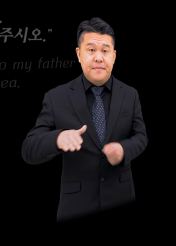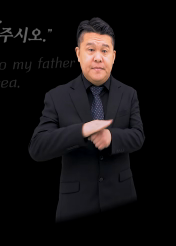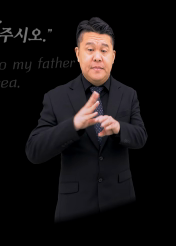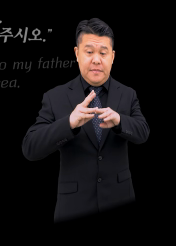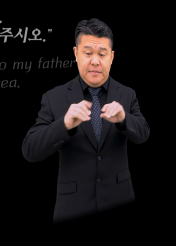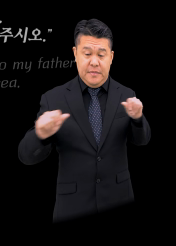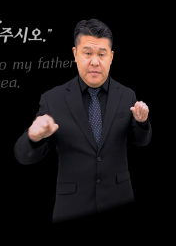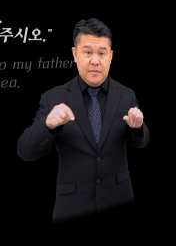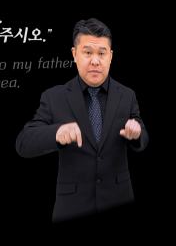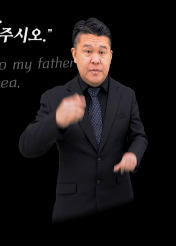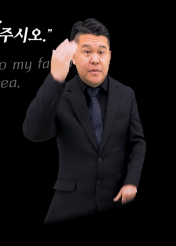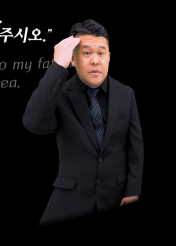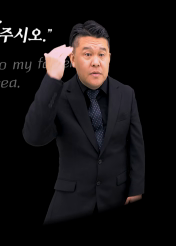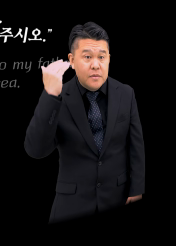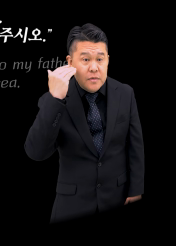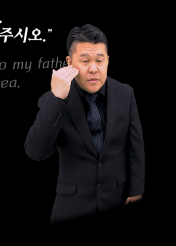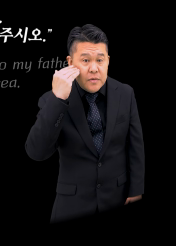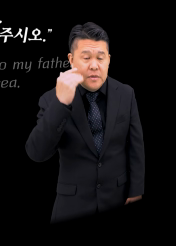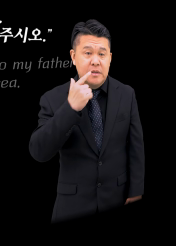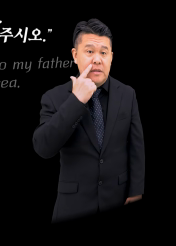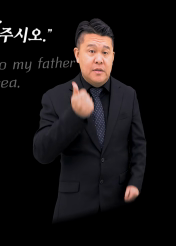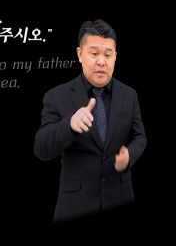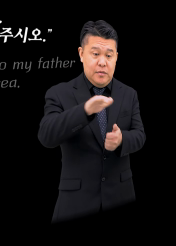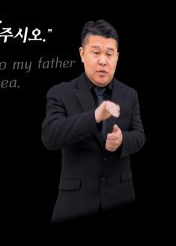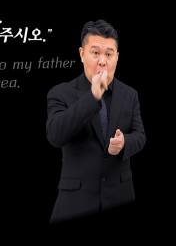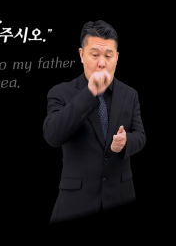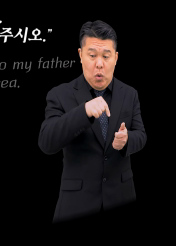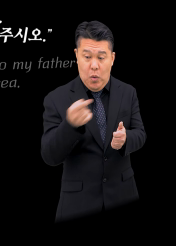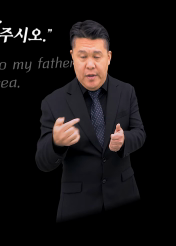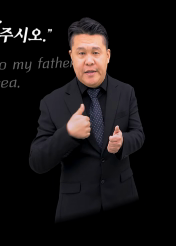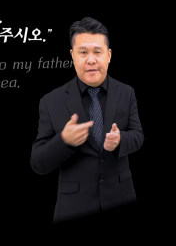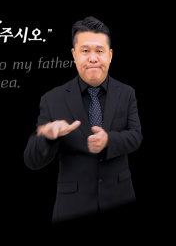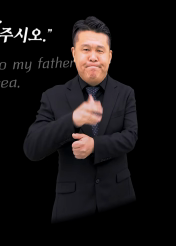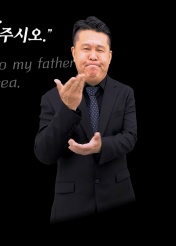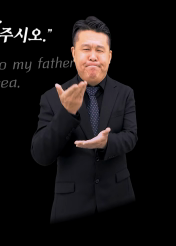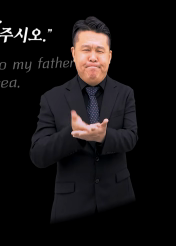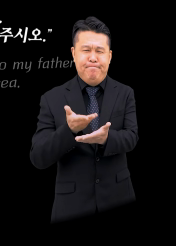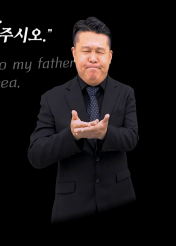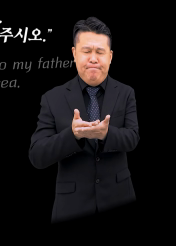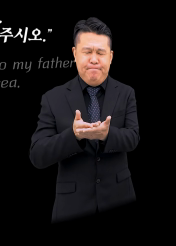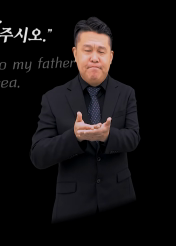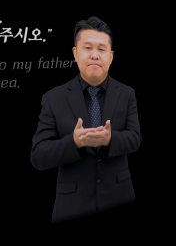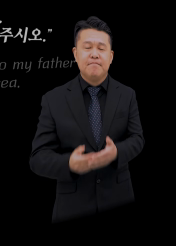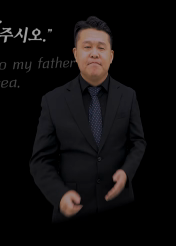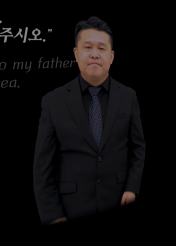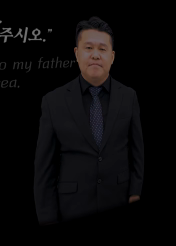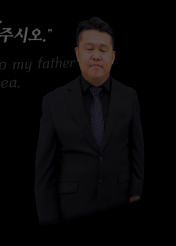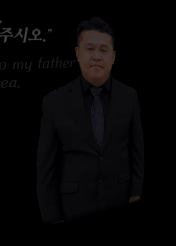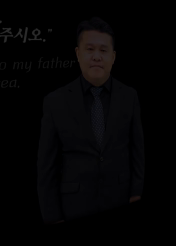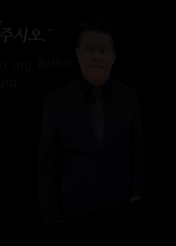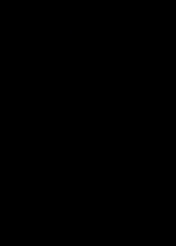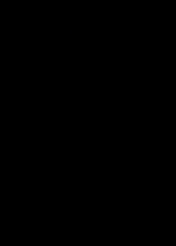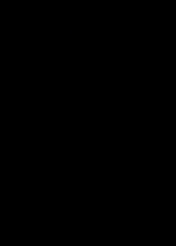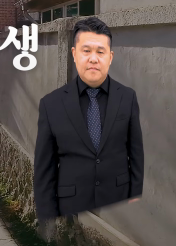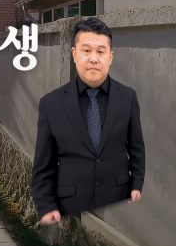내가 사랑하는 땅 한국. 아버지의 묘수 옆에 나를 묻어주시오.